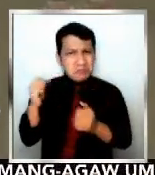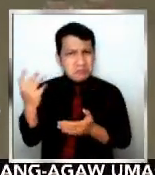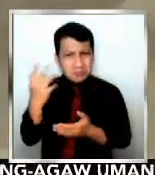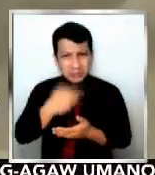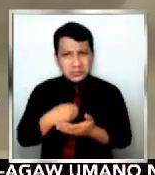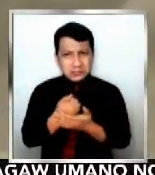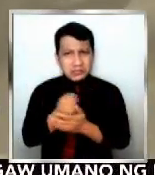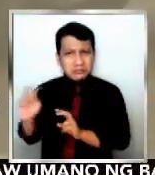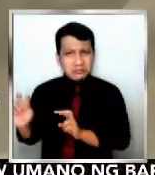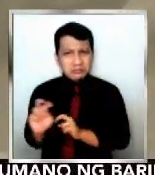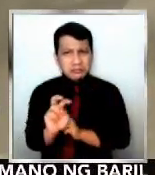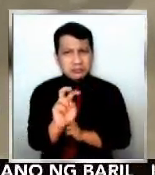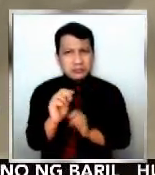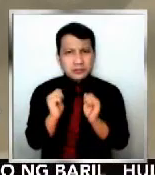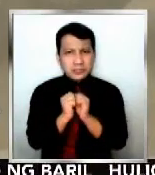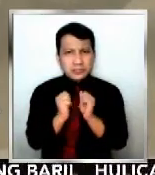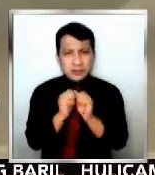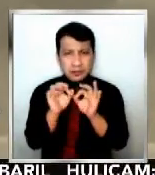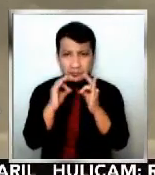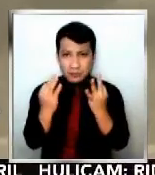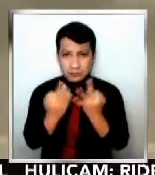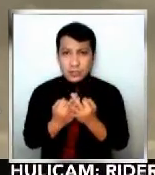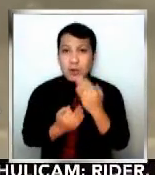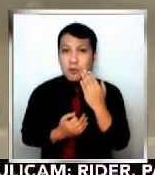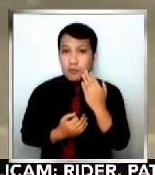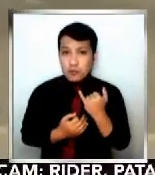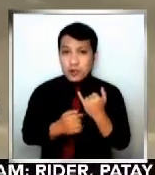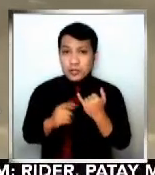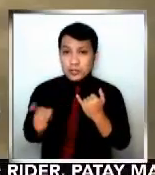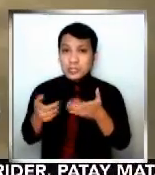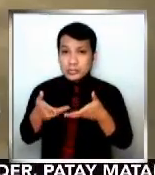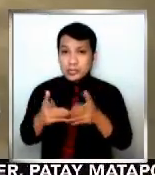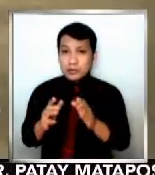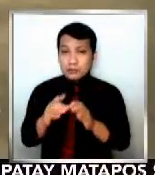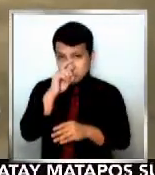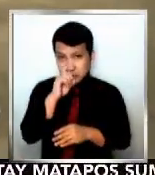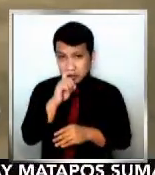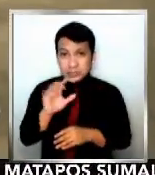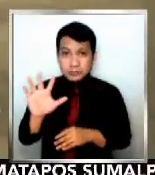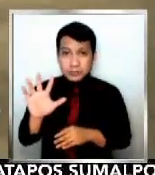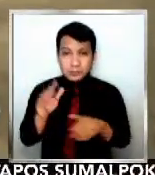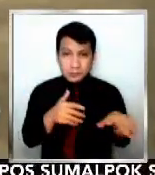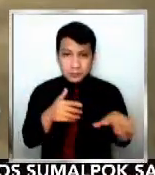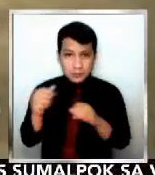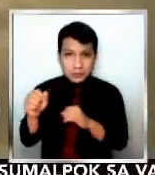pamilya. Lalo't pinayagan ng IATF ang mga batang edad 5 pataas na lumabas